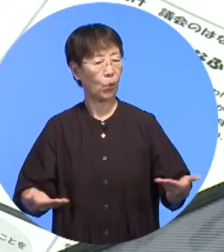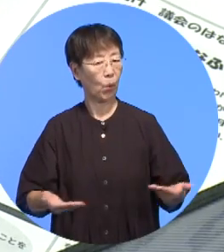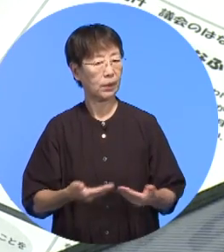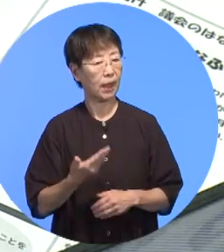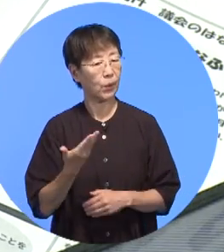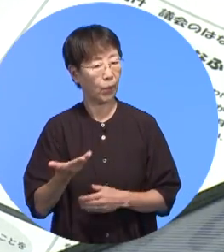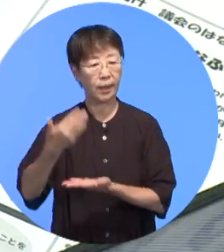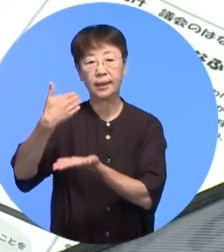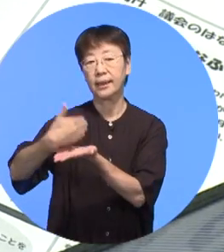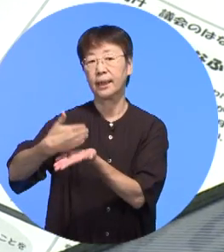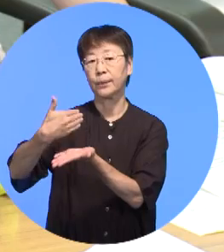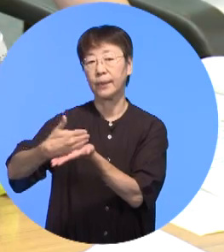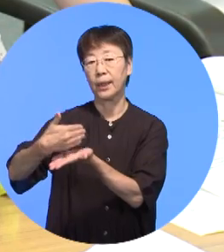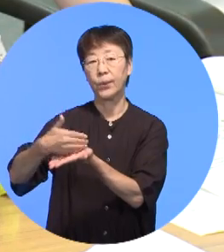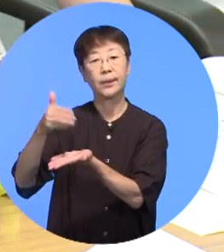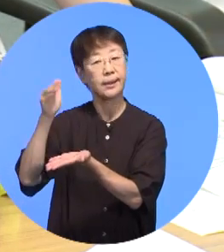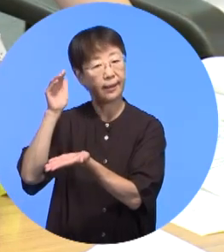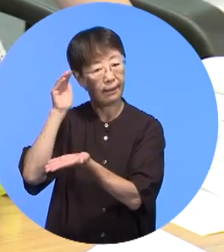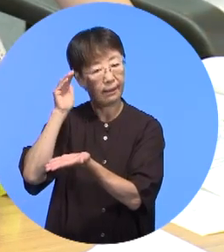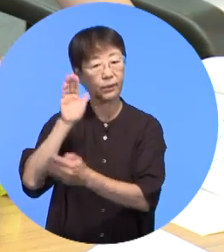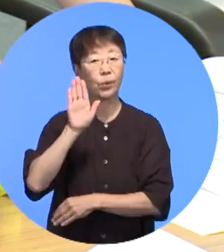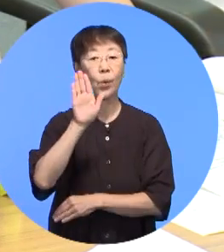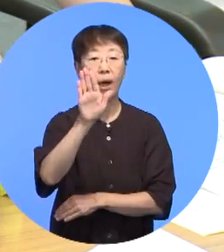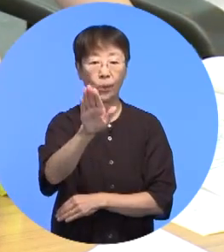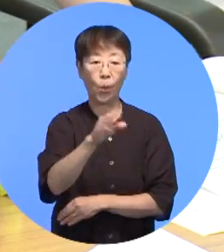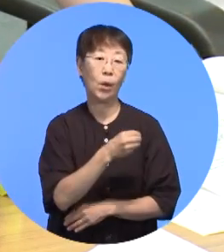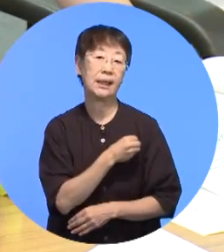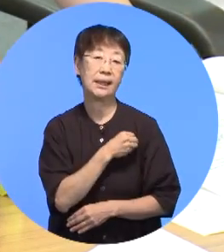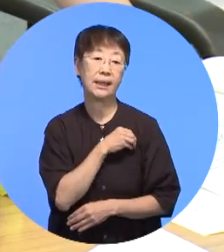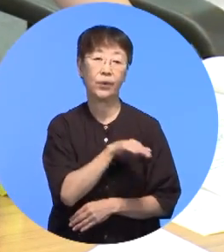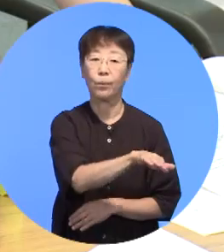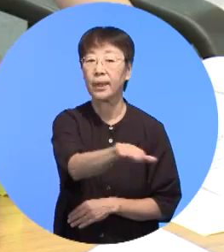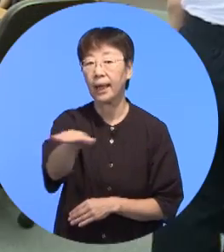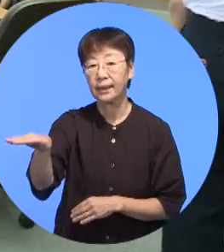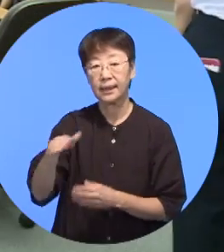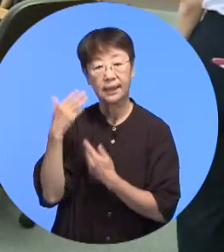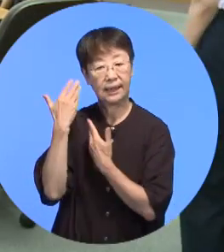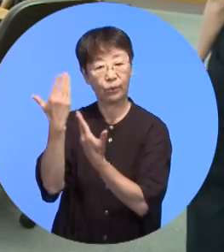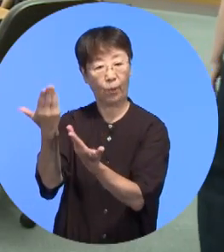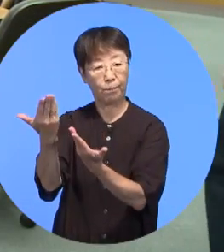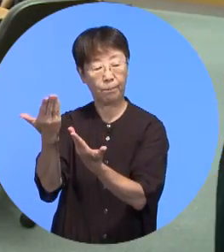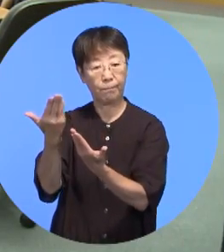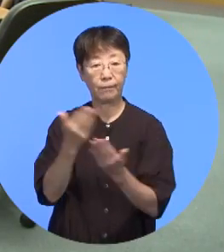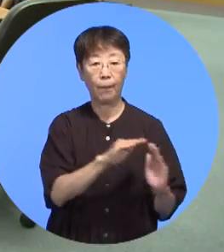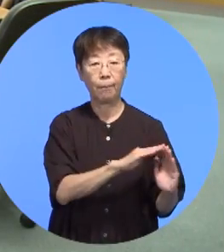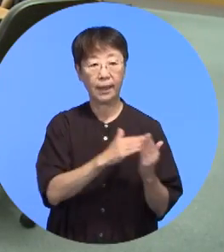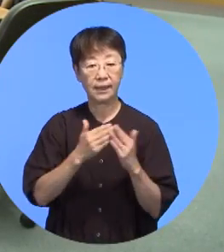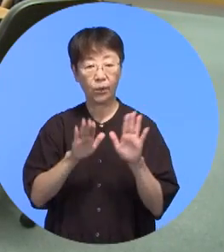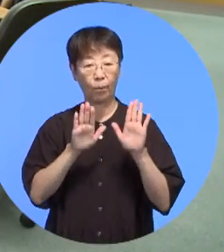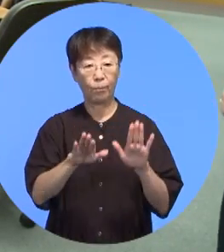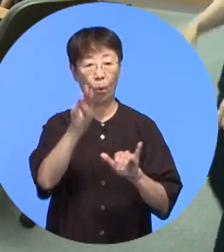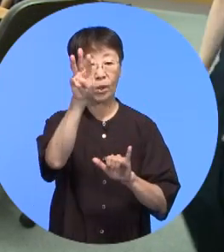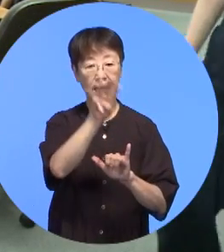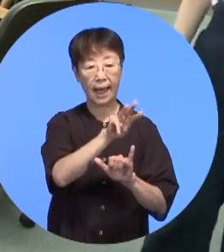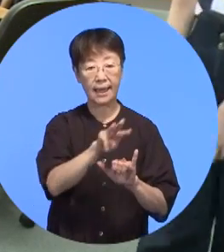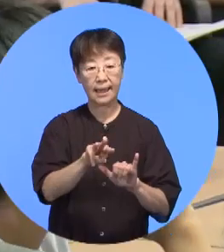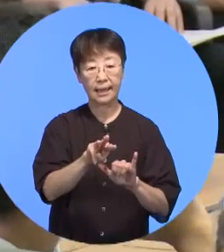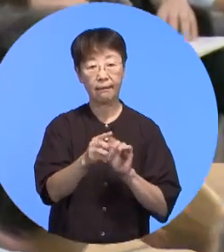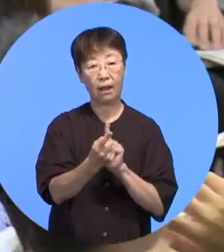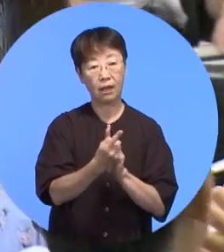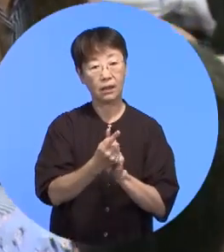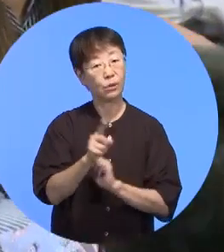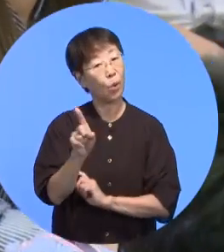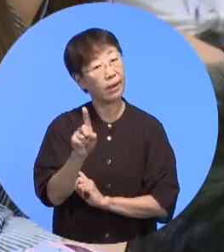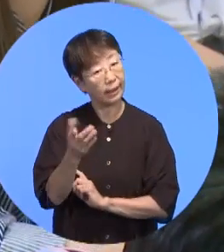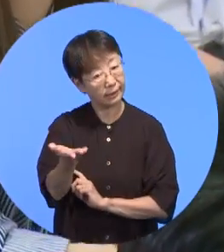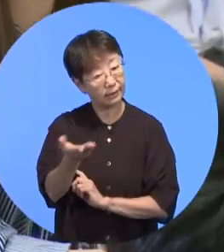ているのかなどの説明が行われると、子どもたちは参加した議員に、町の防災対策はどんなものがある